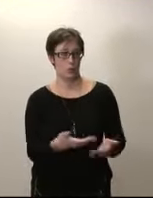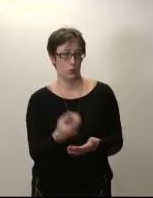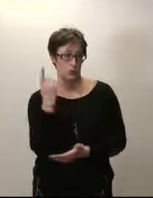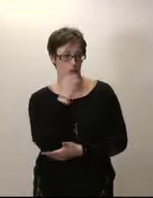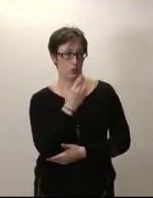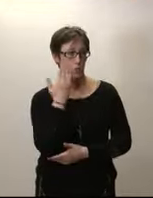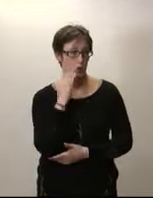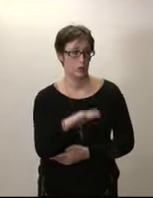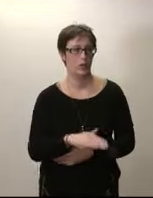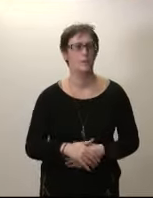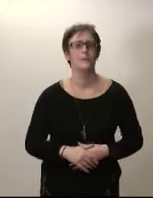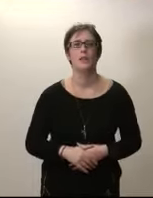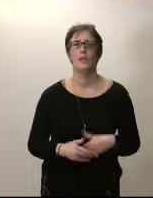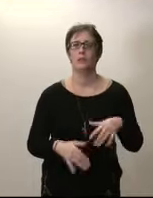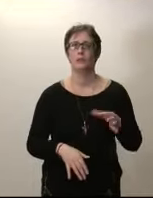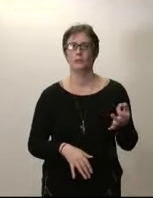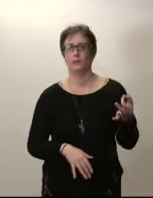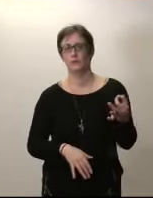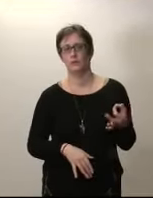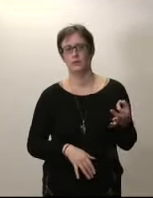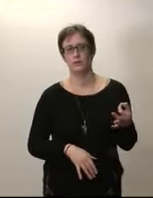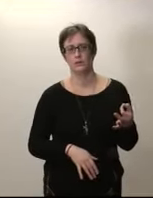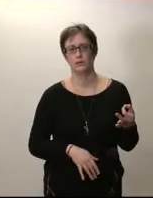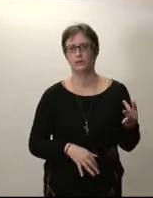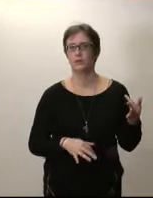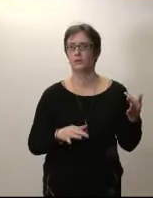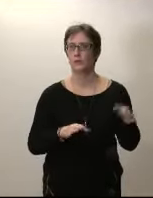Vous mentionnez la baisse faible du parking